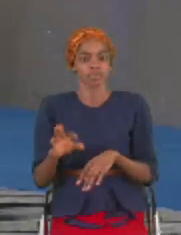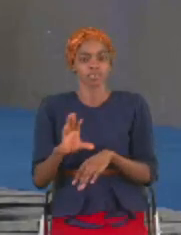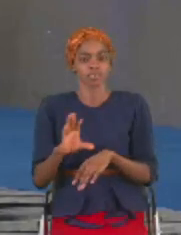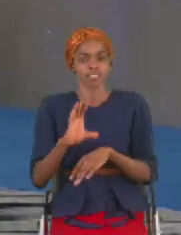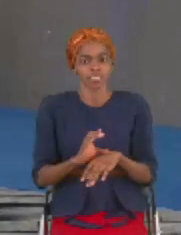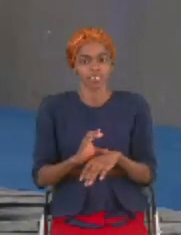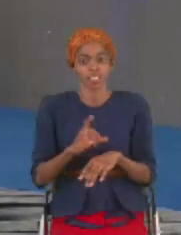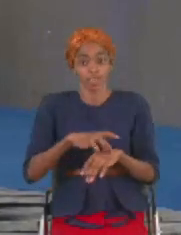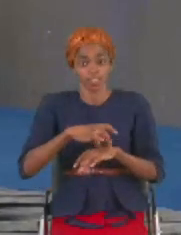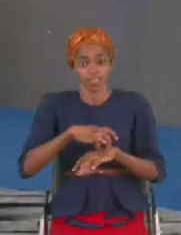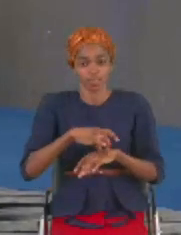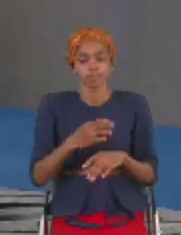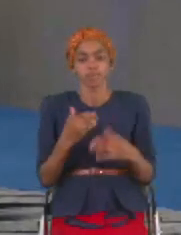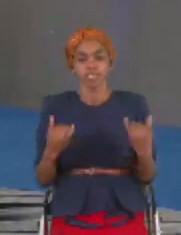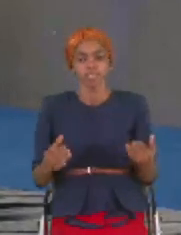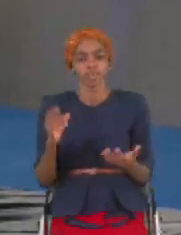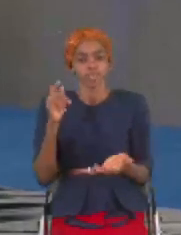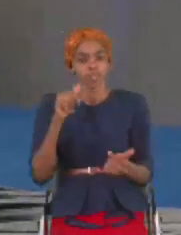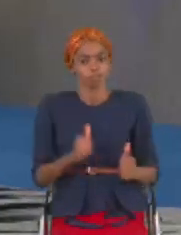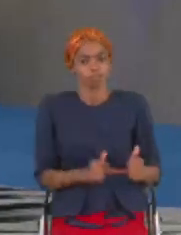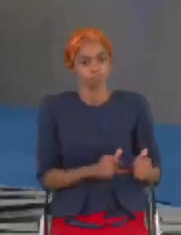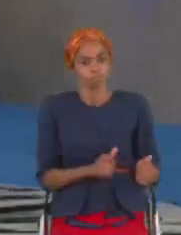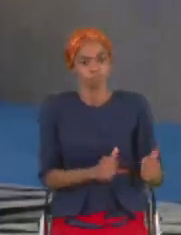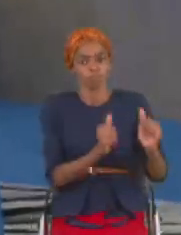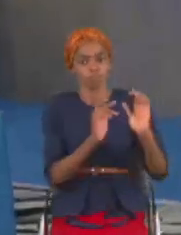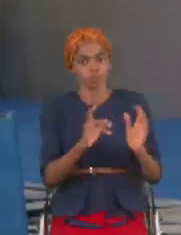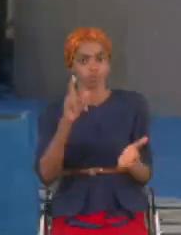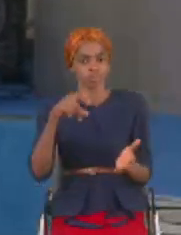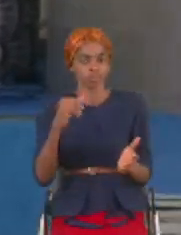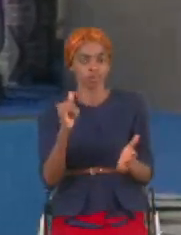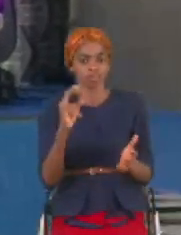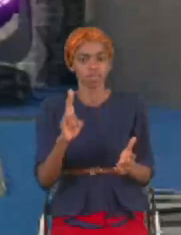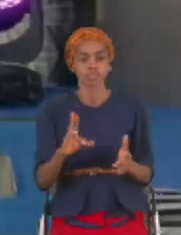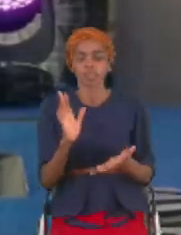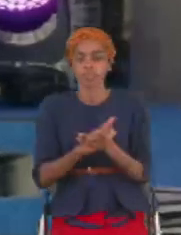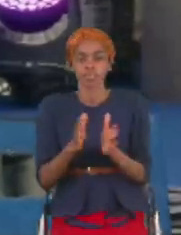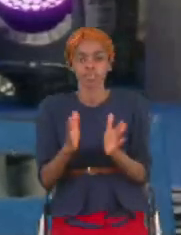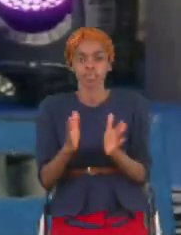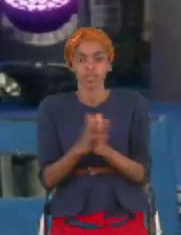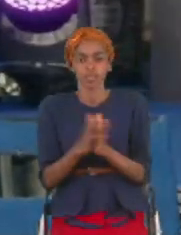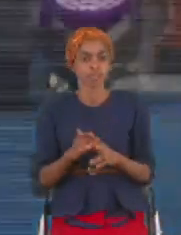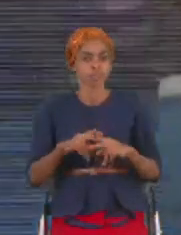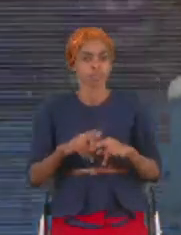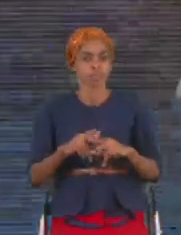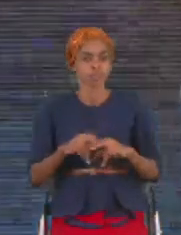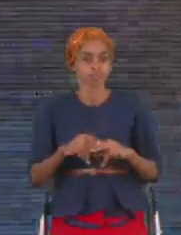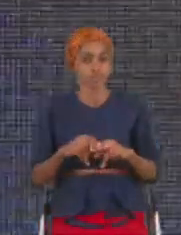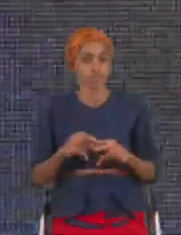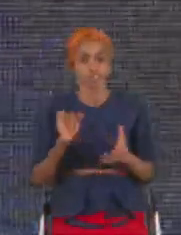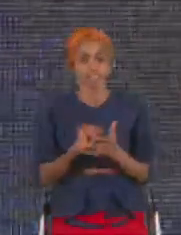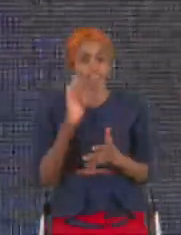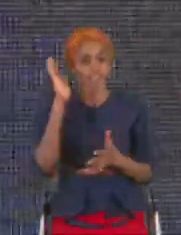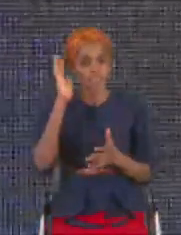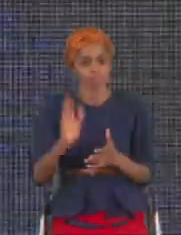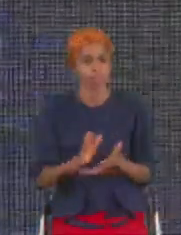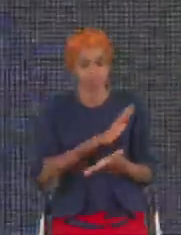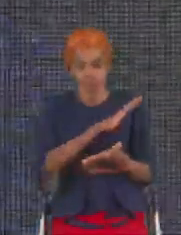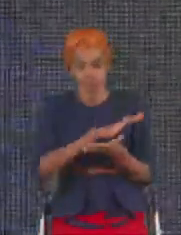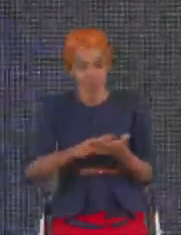devenu le sel le sel qui va effacer qui va réduire haute et